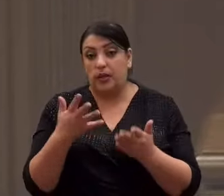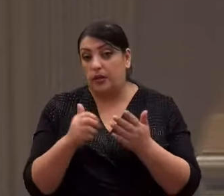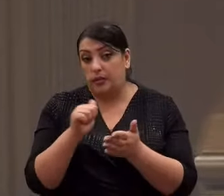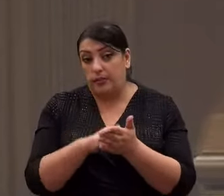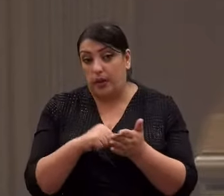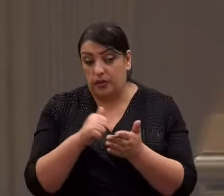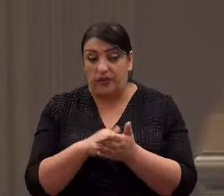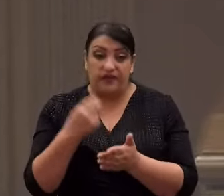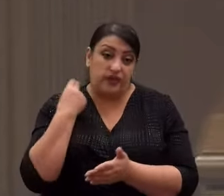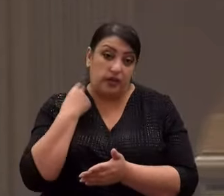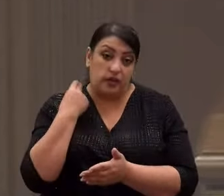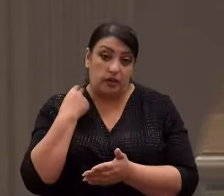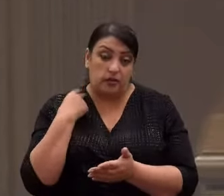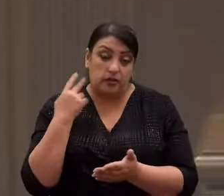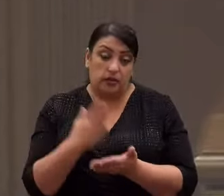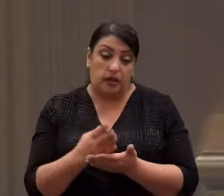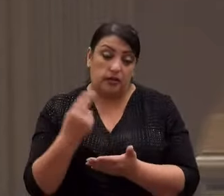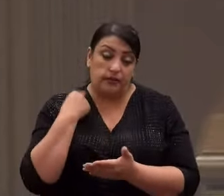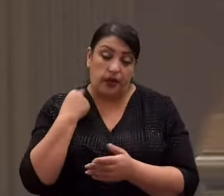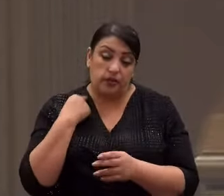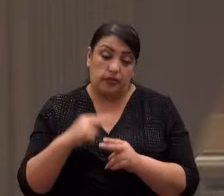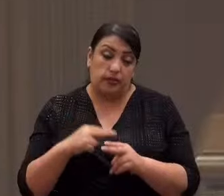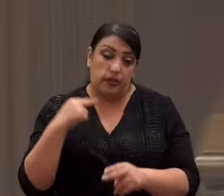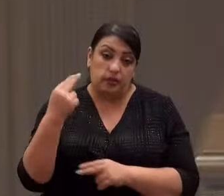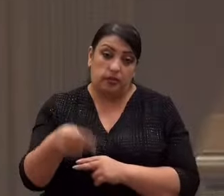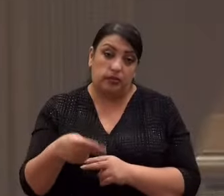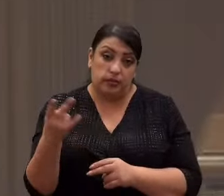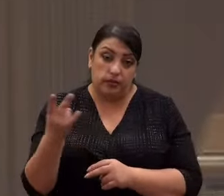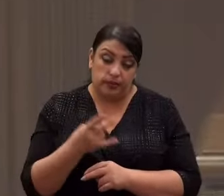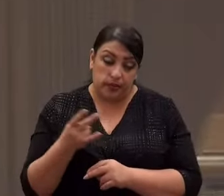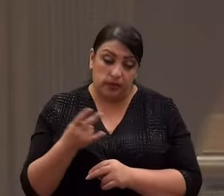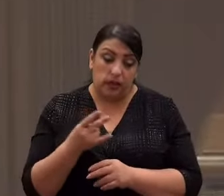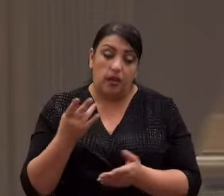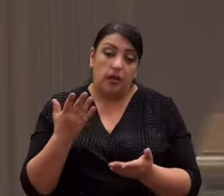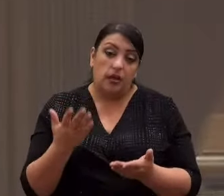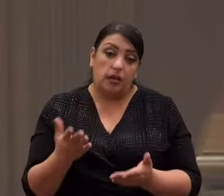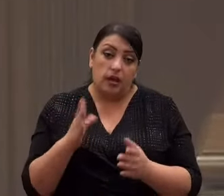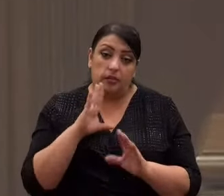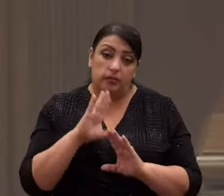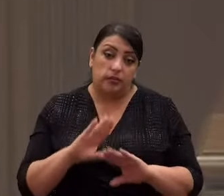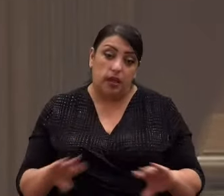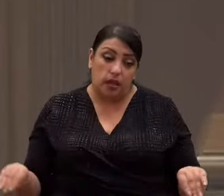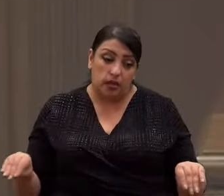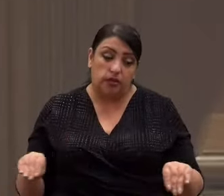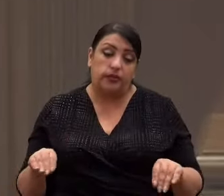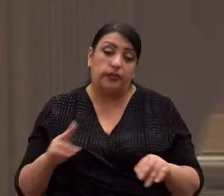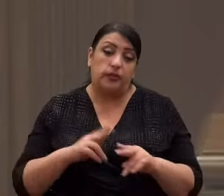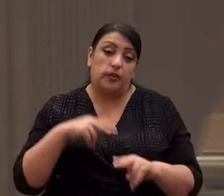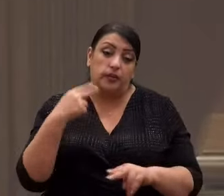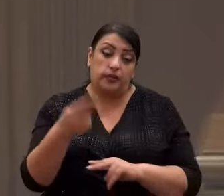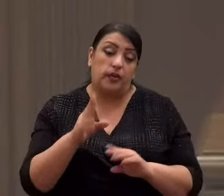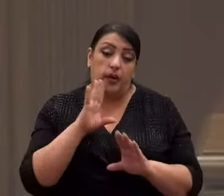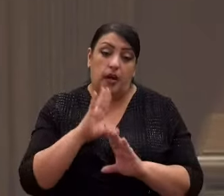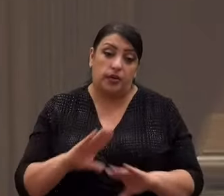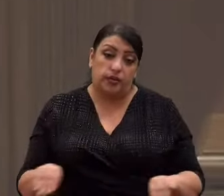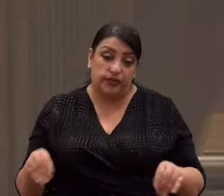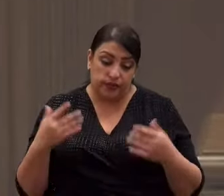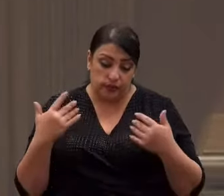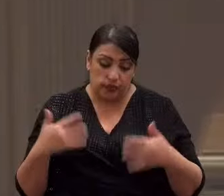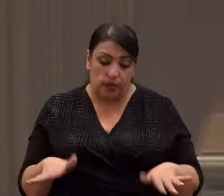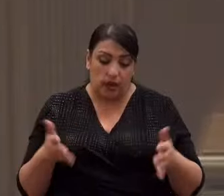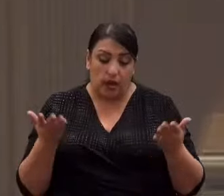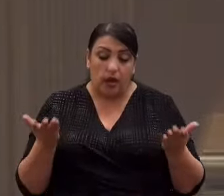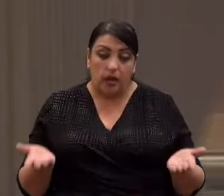պատճառված է վնաս, հիմնականում այդ վնասը հատուցվում է կամ այլ ձև հարթվում է կամ այլ ձև հատուցվում է,